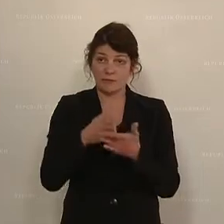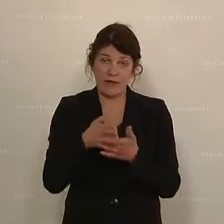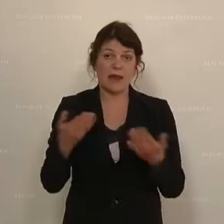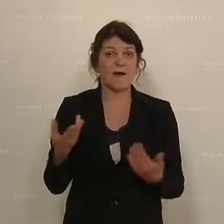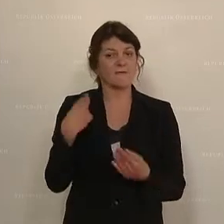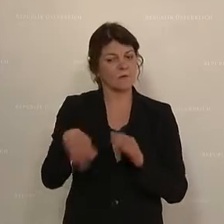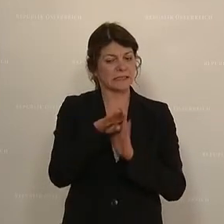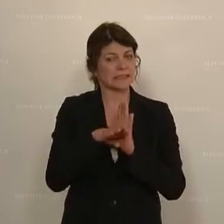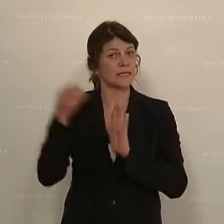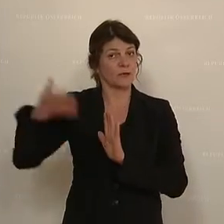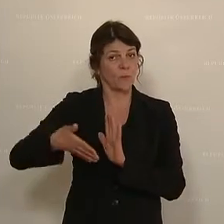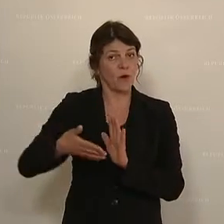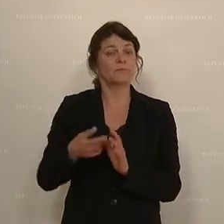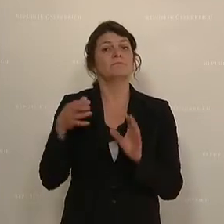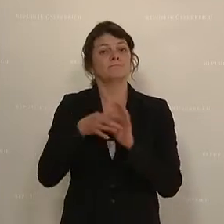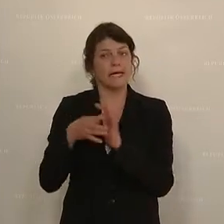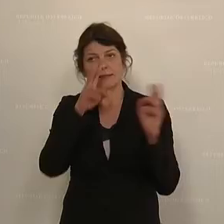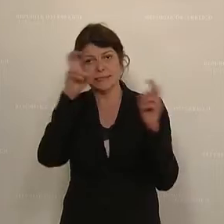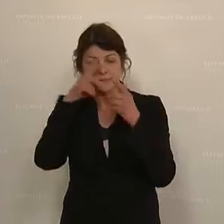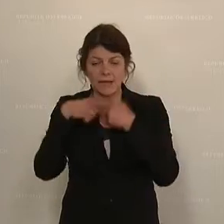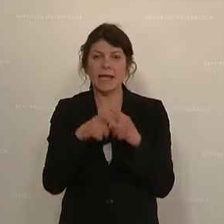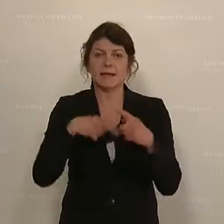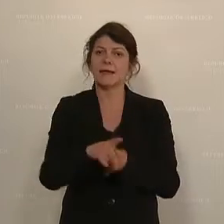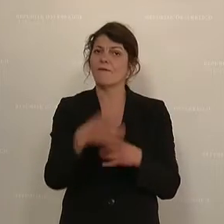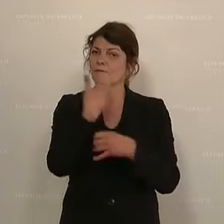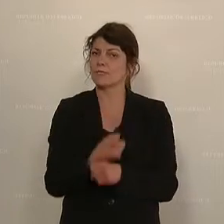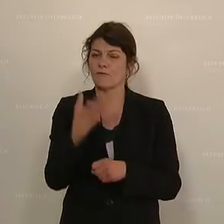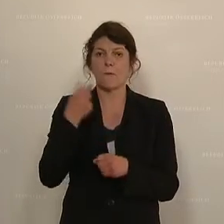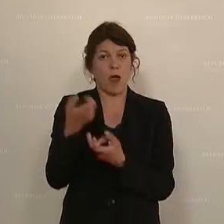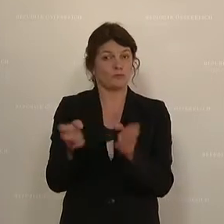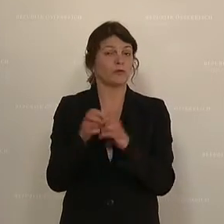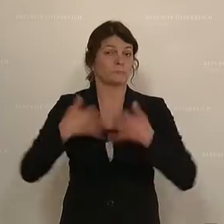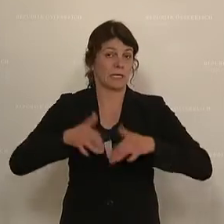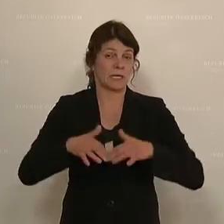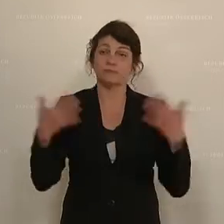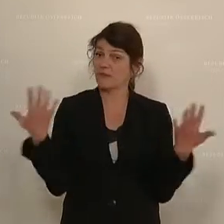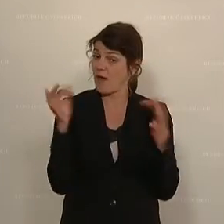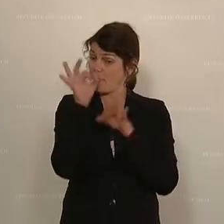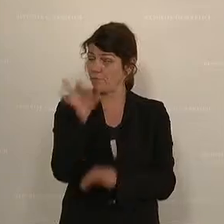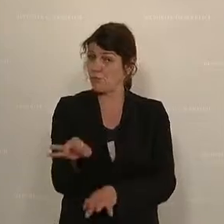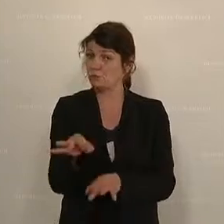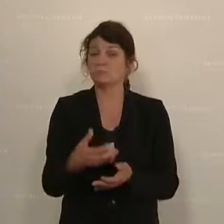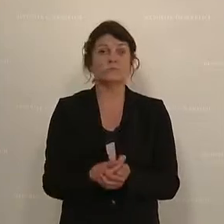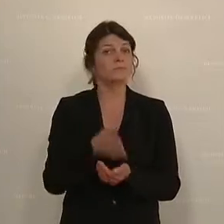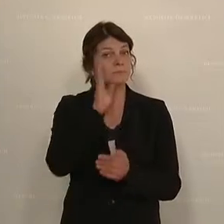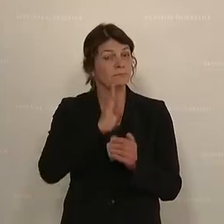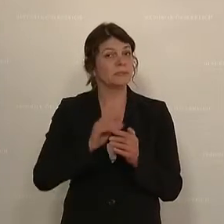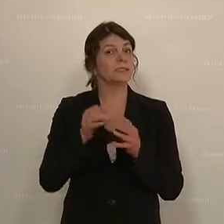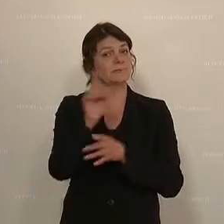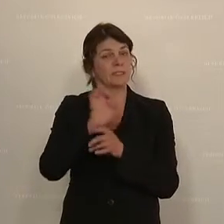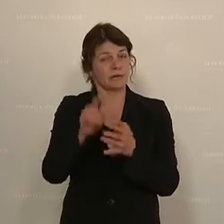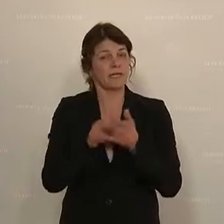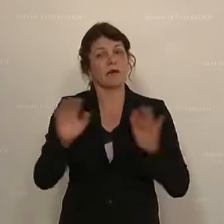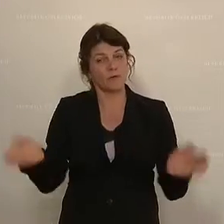des Gesetzentwurfs samt Titel und Eingang in der Fassung des Ausschussberichts. Wer spricht sich dafür aus? Den bitte ich um ein